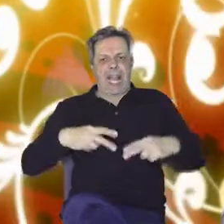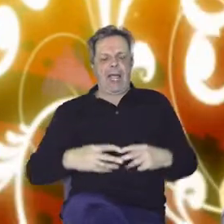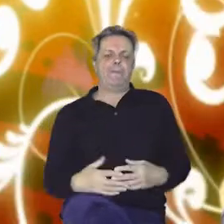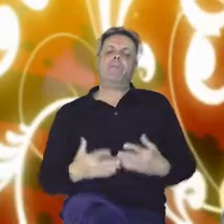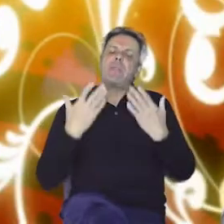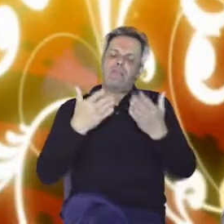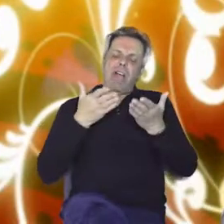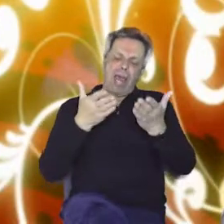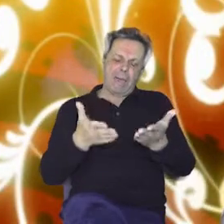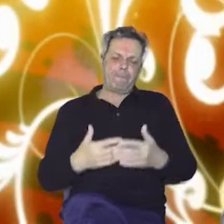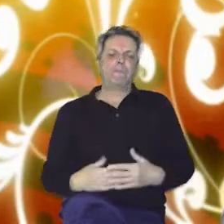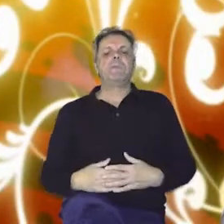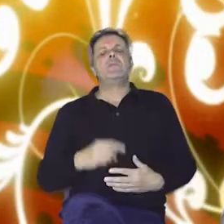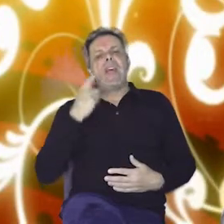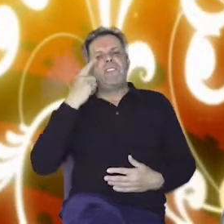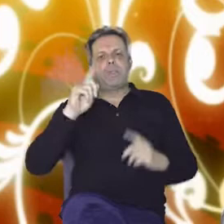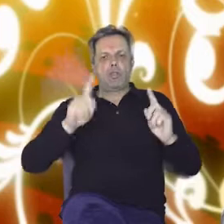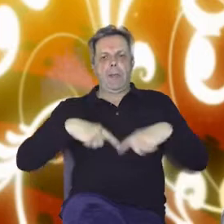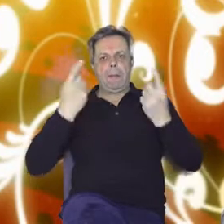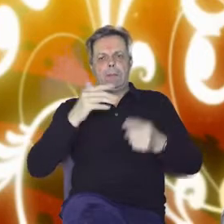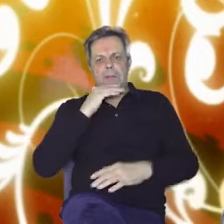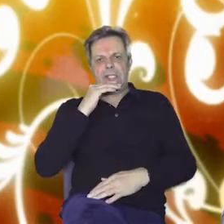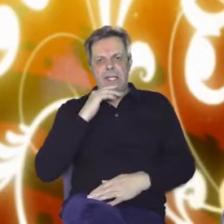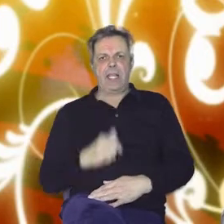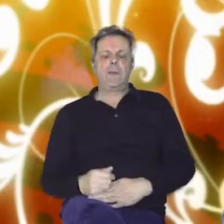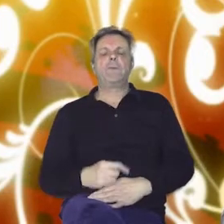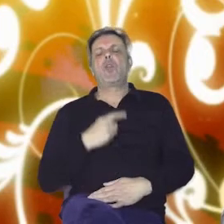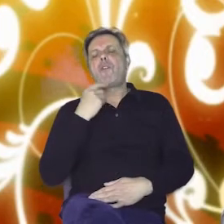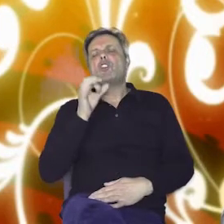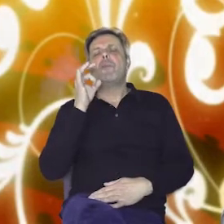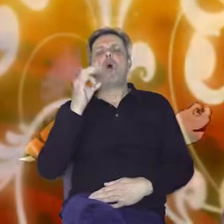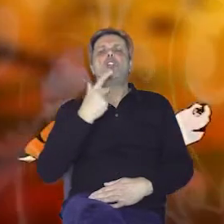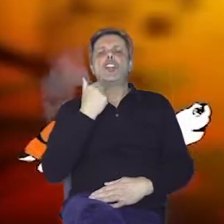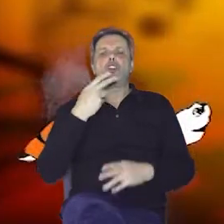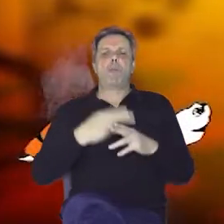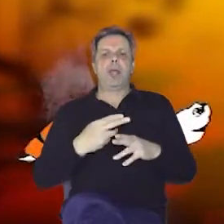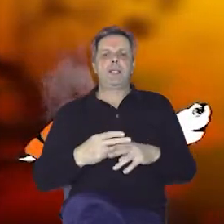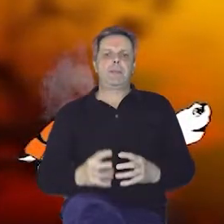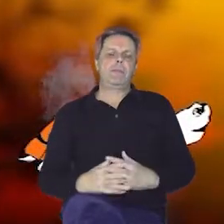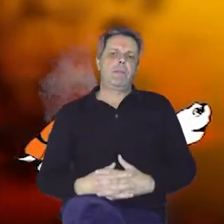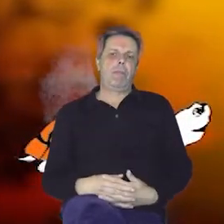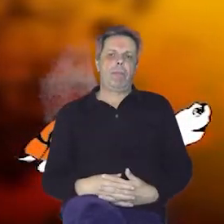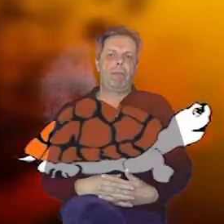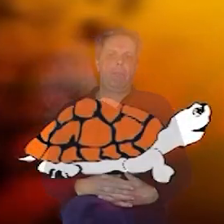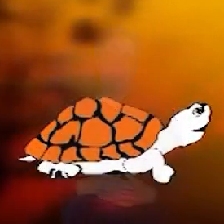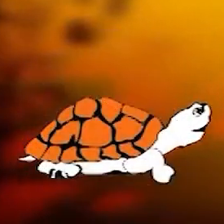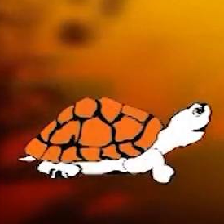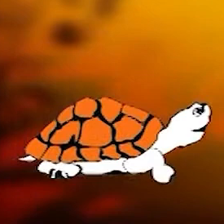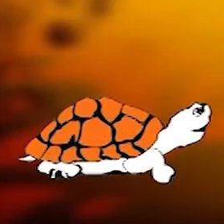Hvala, dragi moji, i vidimo se sljedeću srijedu. Govorit ćemo o dijabetesu. Hvala.